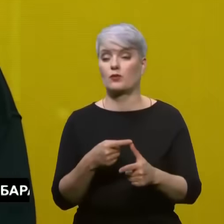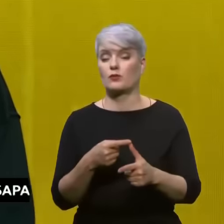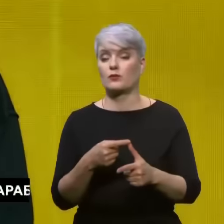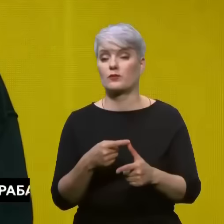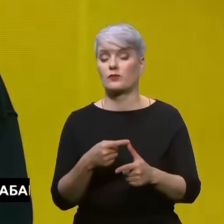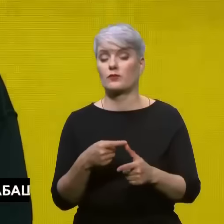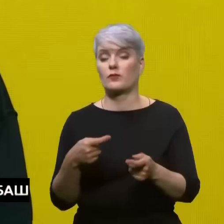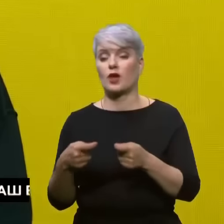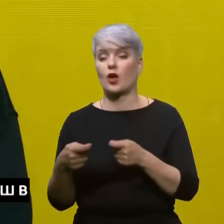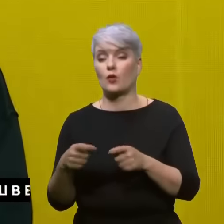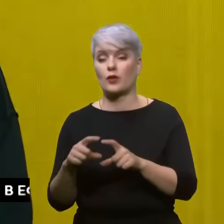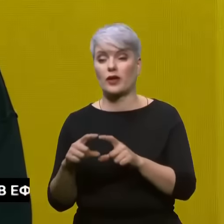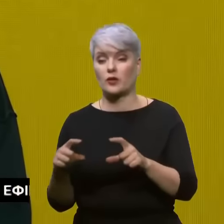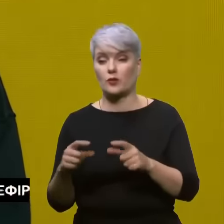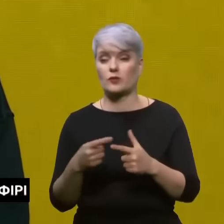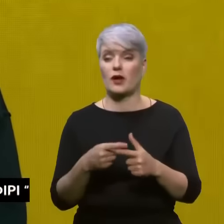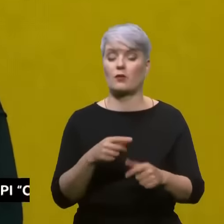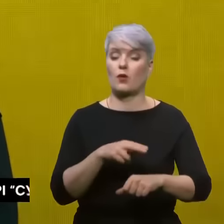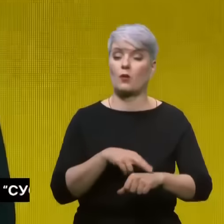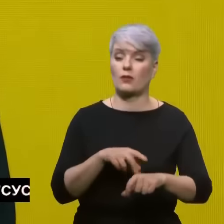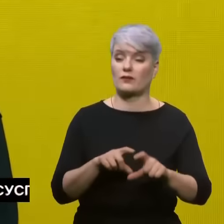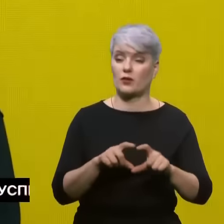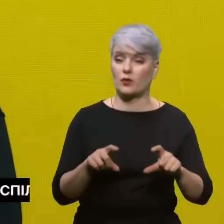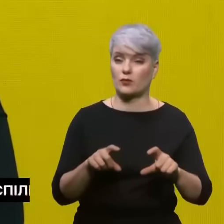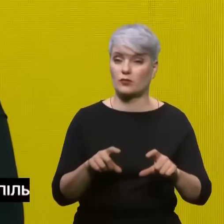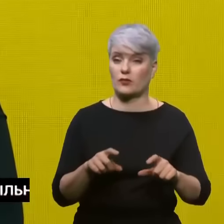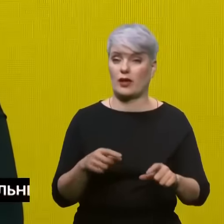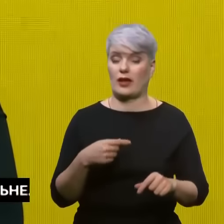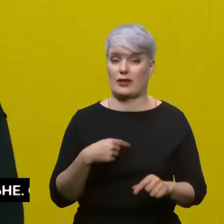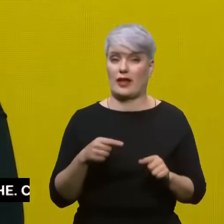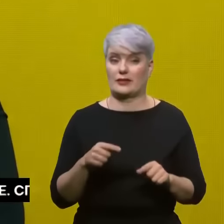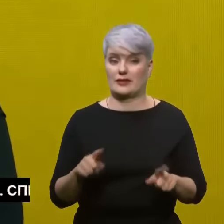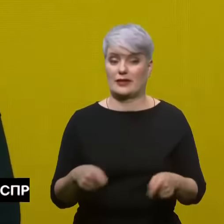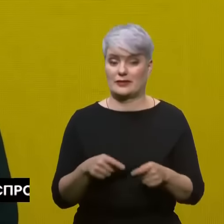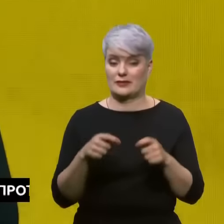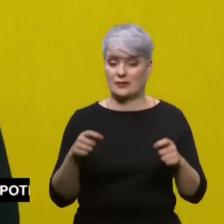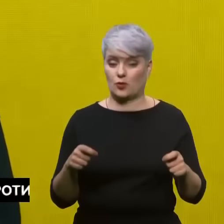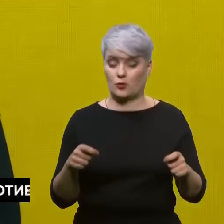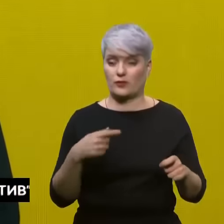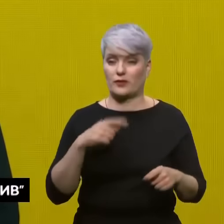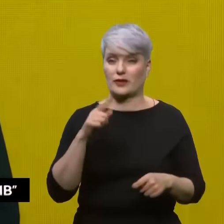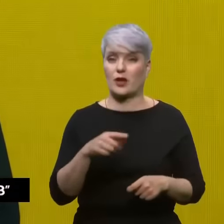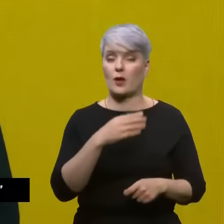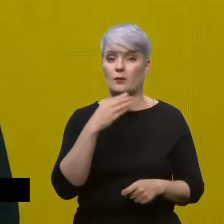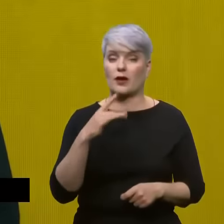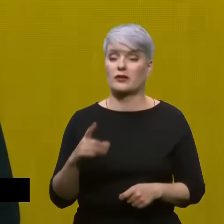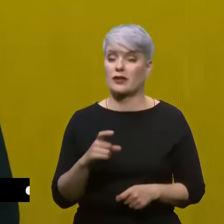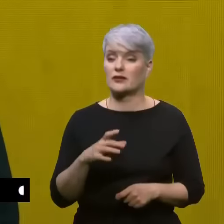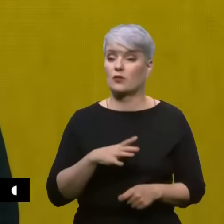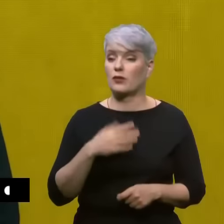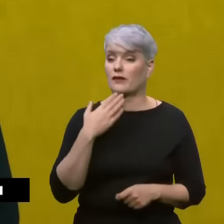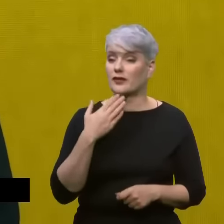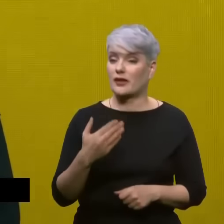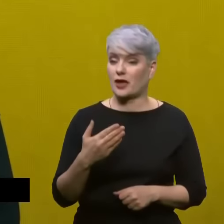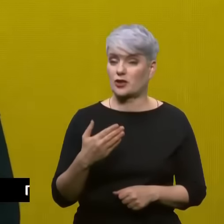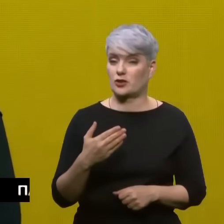або урядовцями, або правоохоронцями. І тому я це зробив. Я знаю, що вони багато разів були вдячними, що